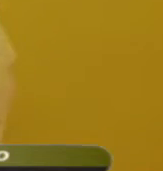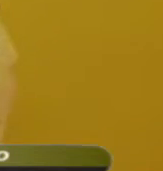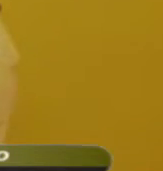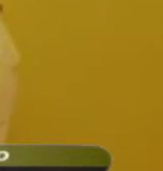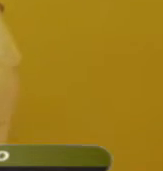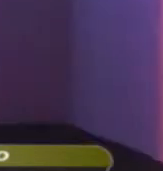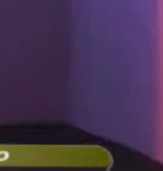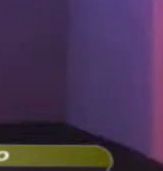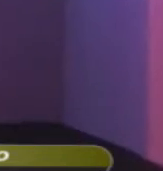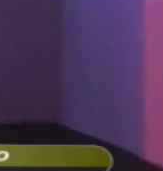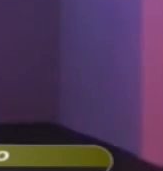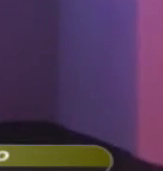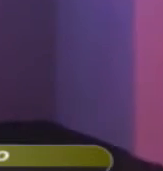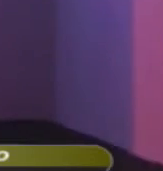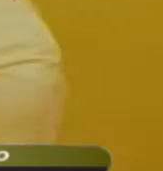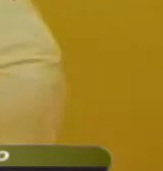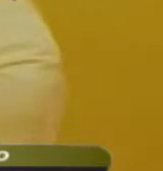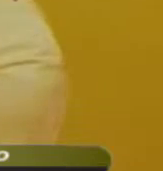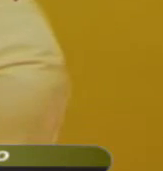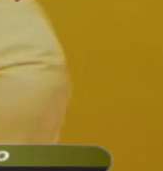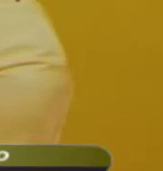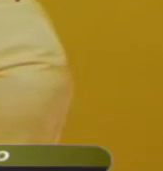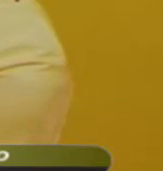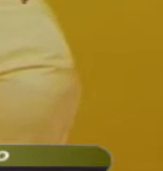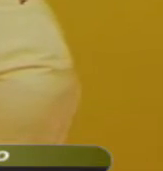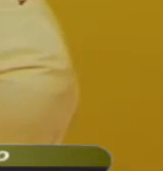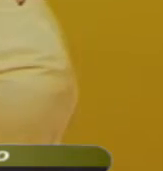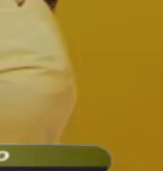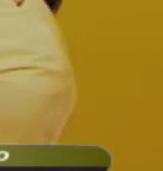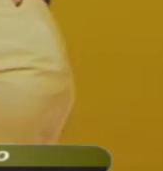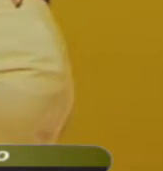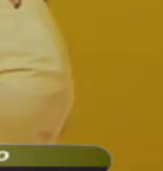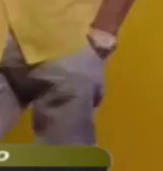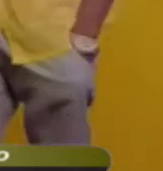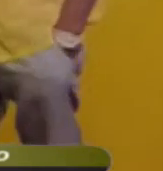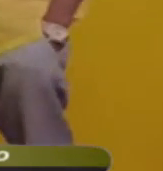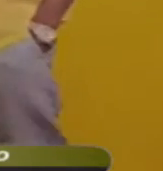nitachanganyikiwa. Oh no no no no, mimi nakupenda kikweli.